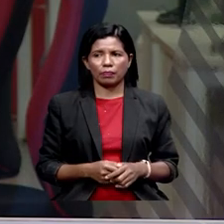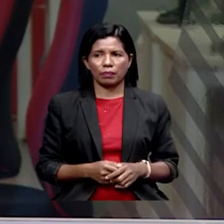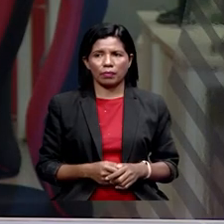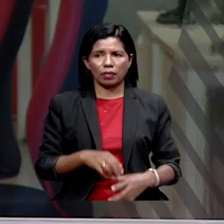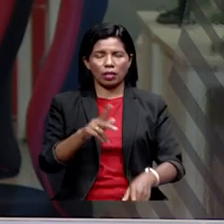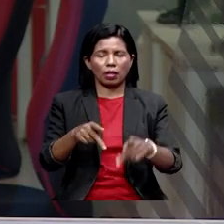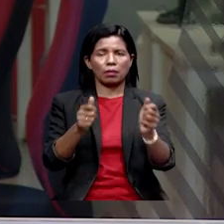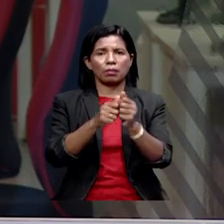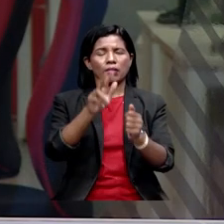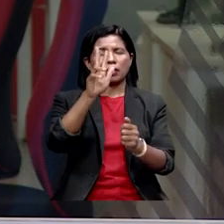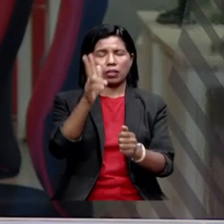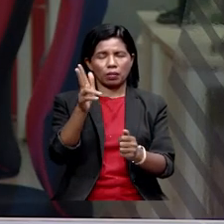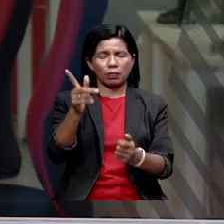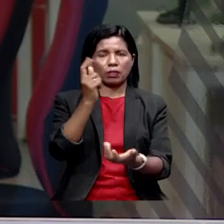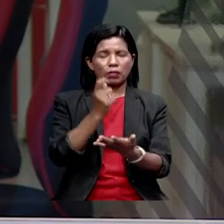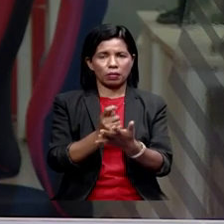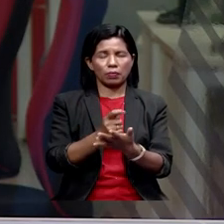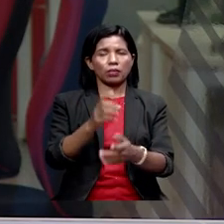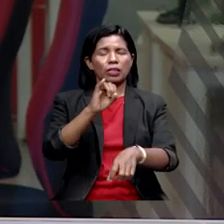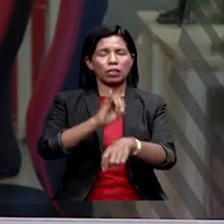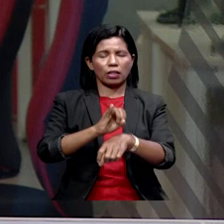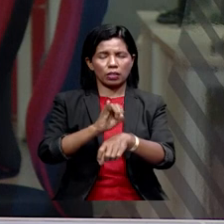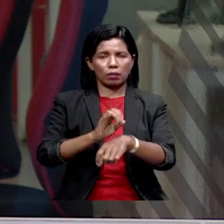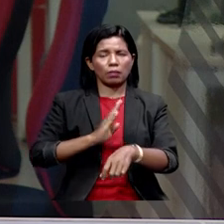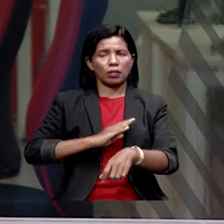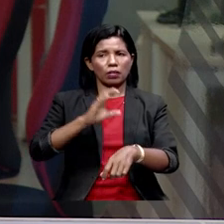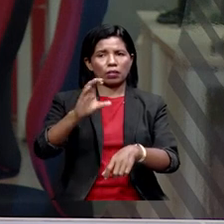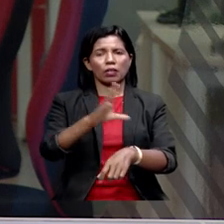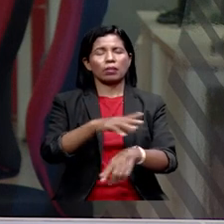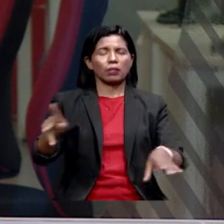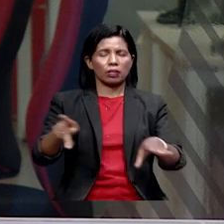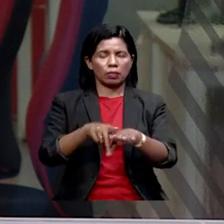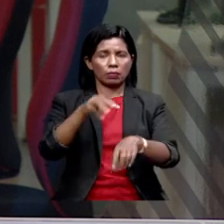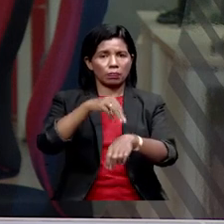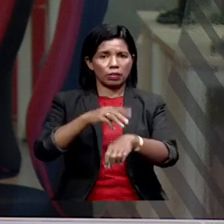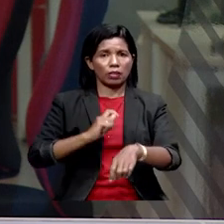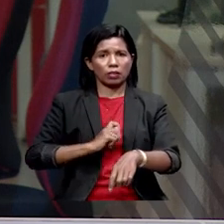peregrino rijo tolo nulo resin hosi diocese Baucau se participa missa e atasi tolo.